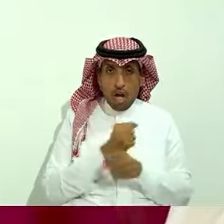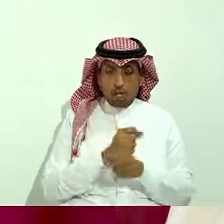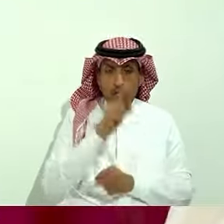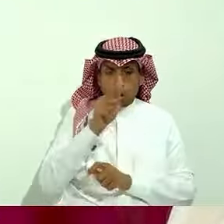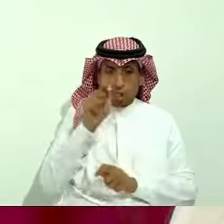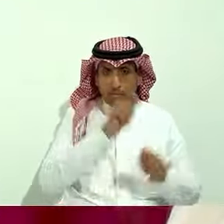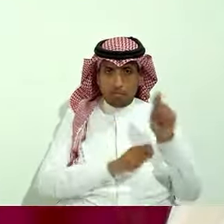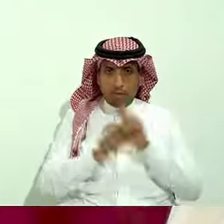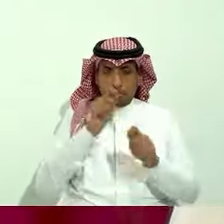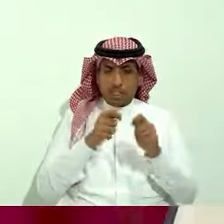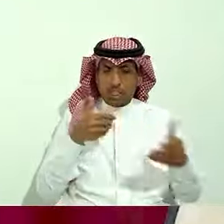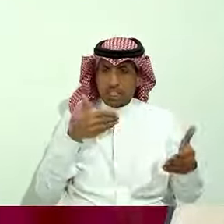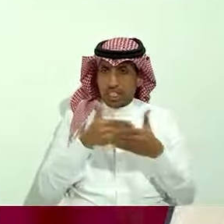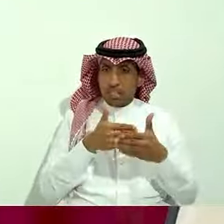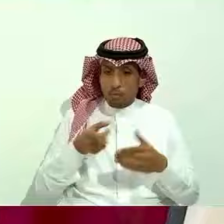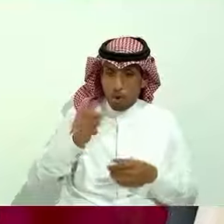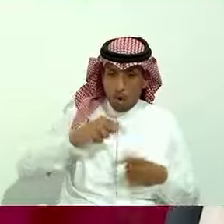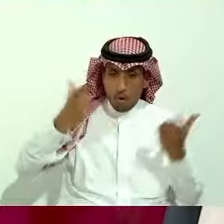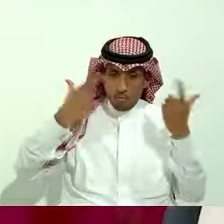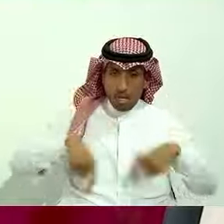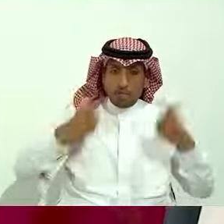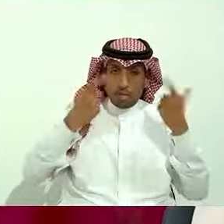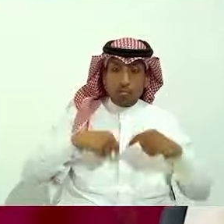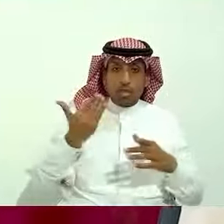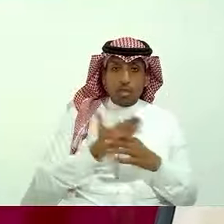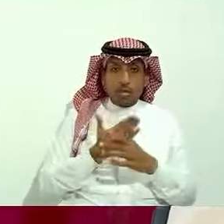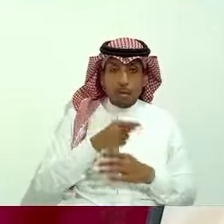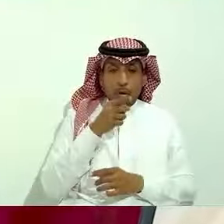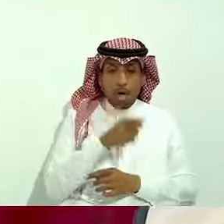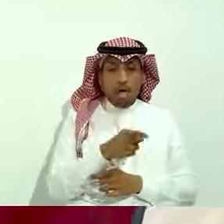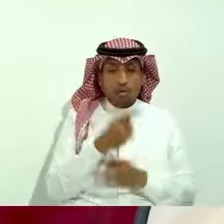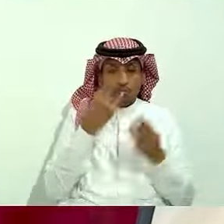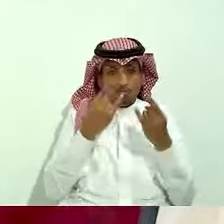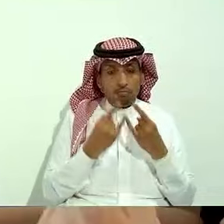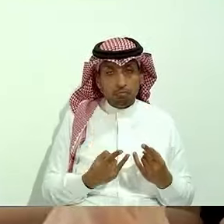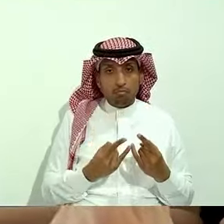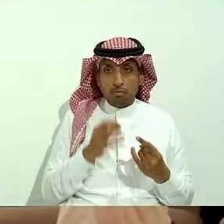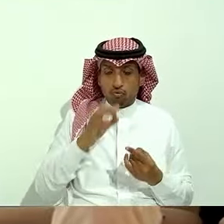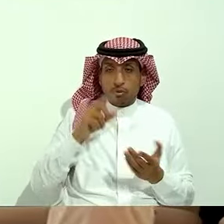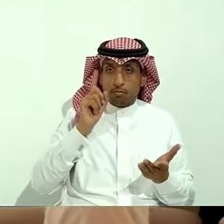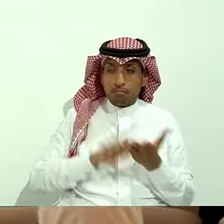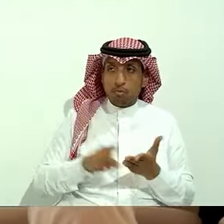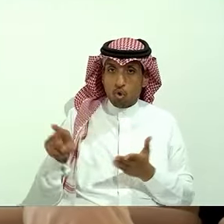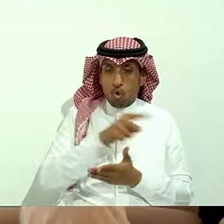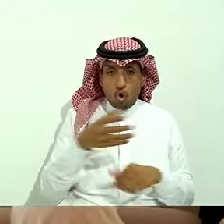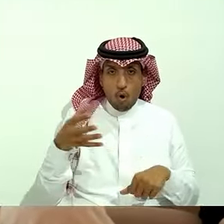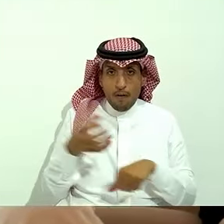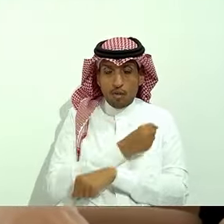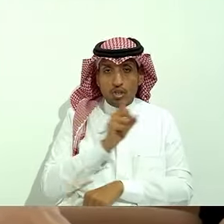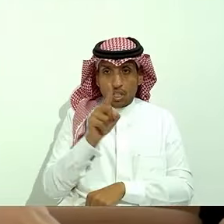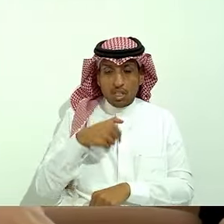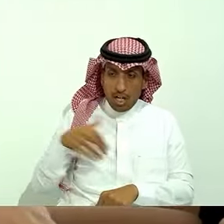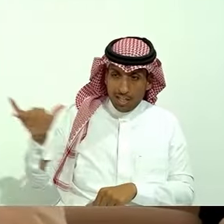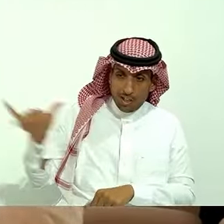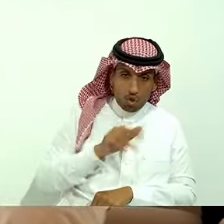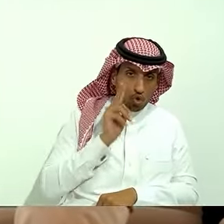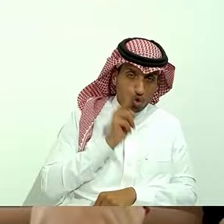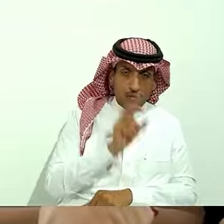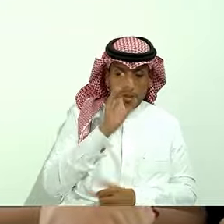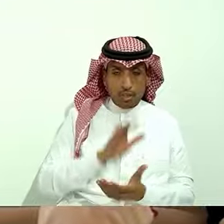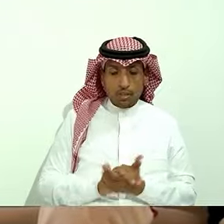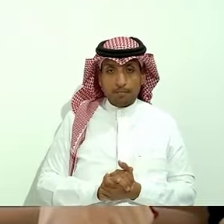بديزاينات معاصرة نقدر نلبسها كل يوم، لأن هذا الشيء جدا جدا جميل، وزي ما قلت لكم راح يكون لكم فرصة تشوفونها بالطبيعة. أنا من ضمن الناس اللي